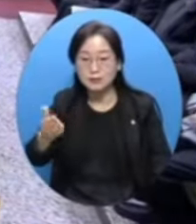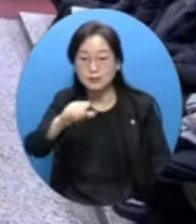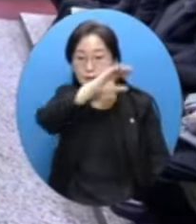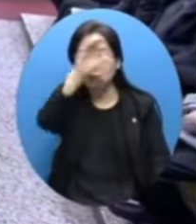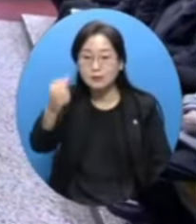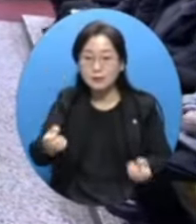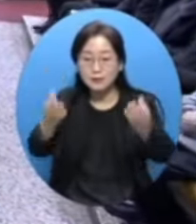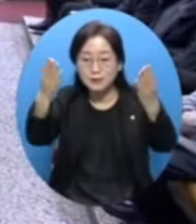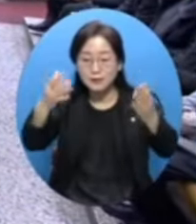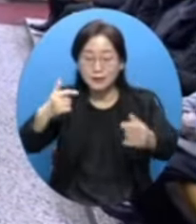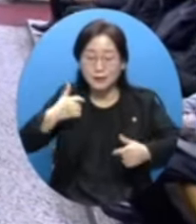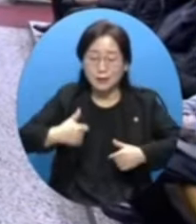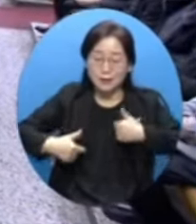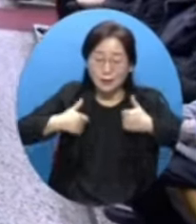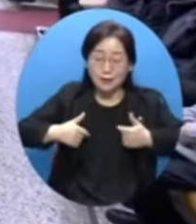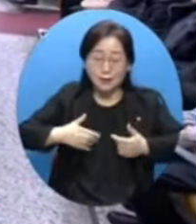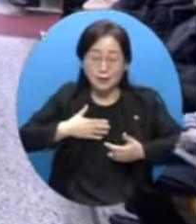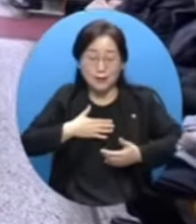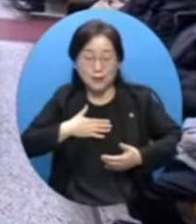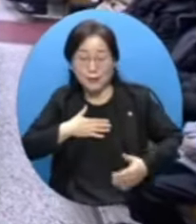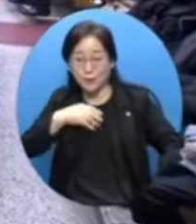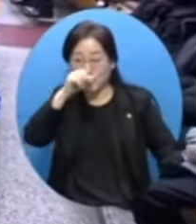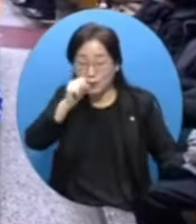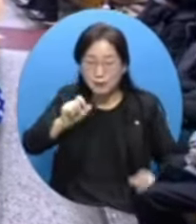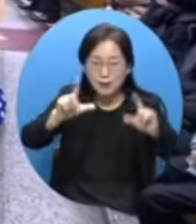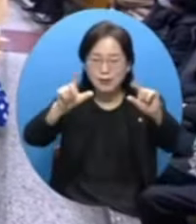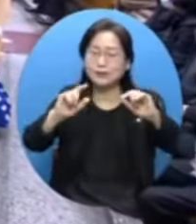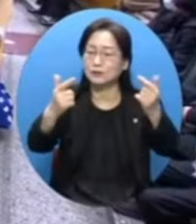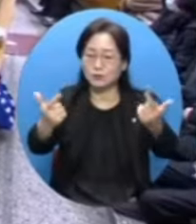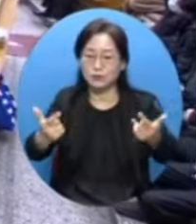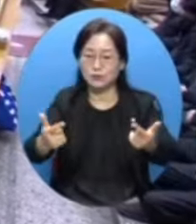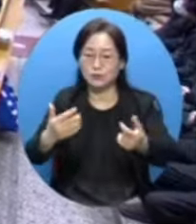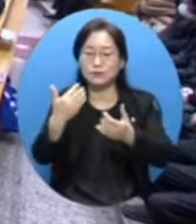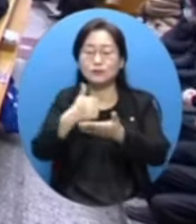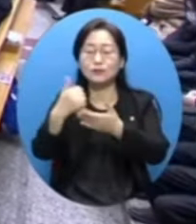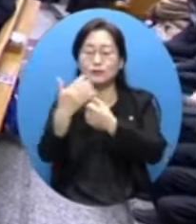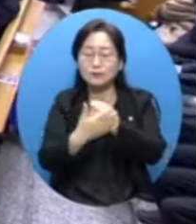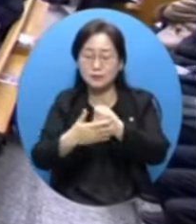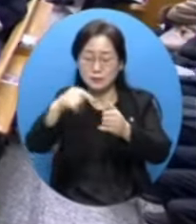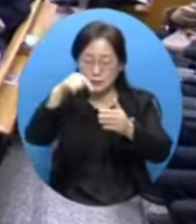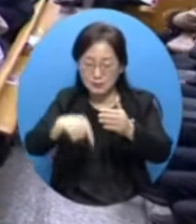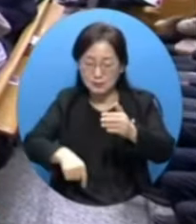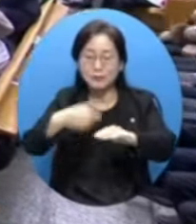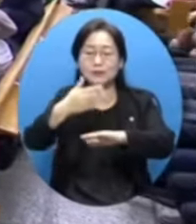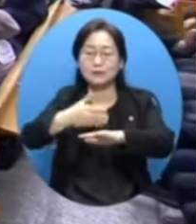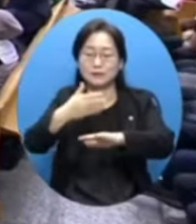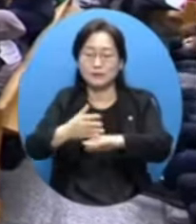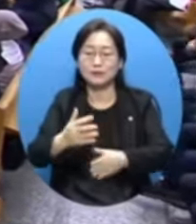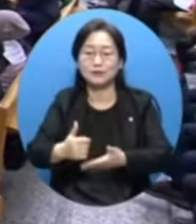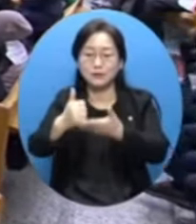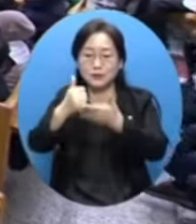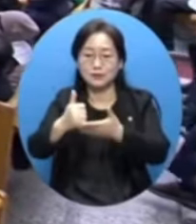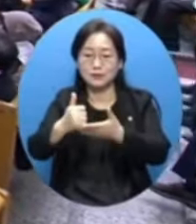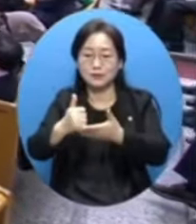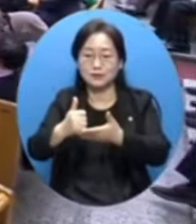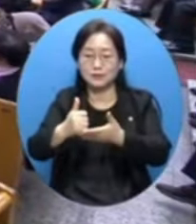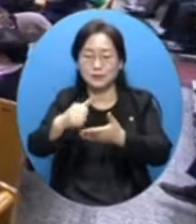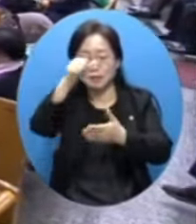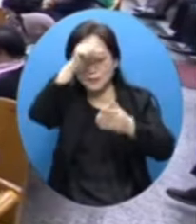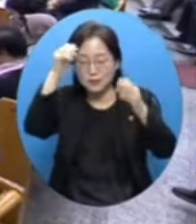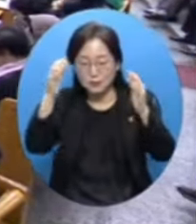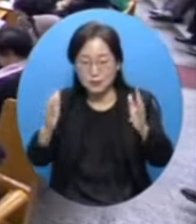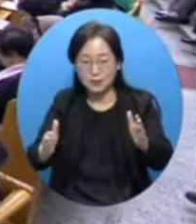들떠 기뻐 보내는 우리가 아니라 주님의 은혜 깊이 감사하면서 주님 내 남 여생이